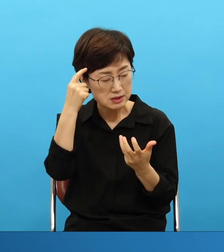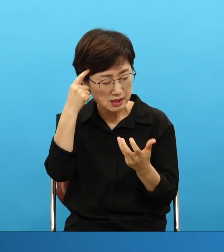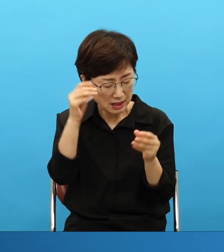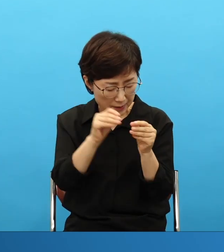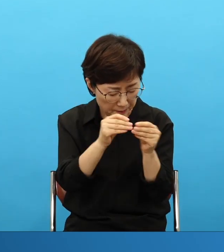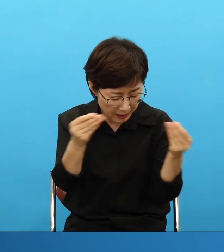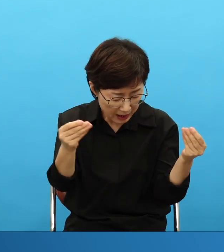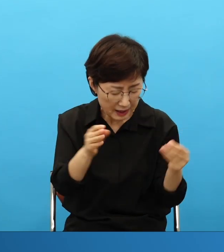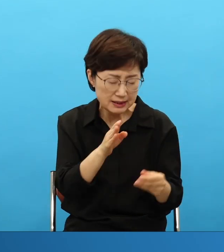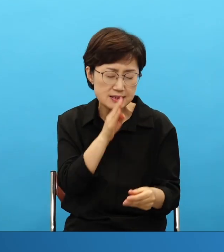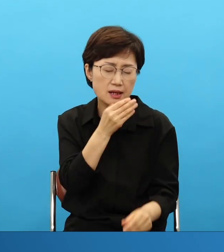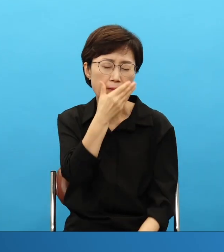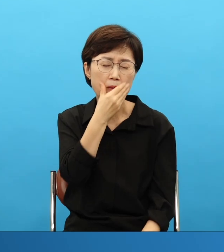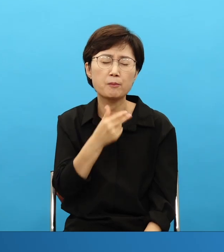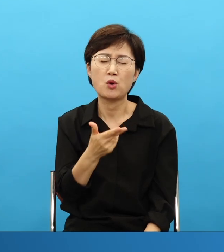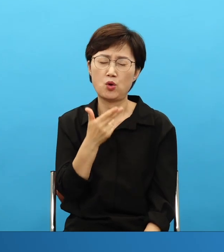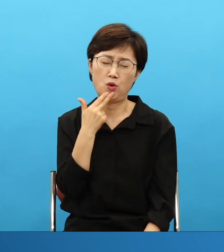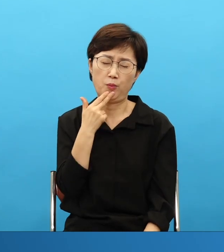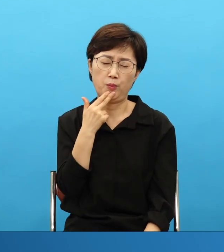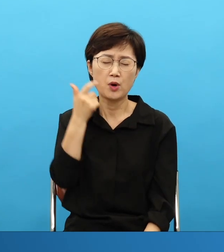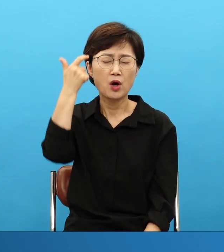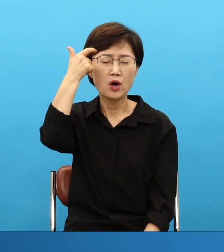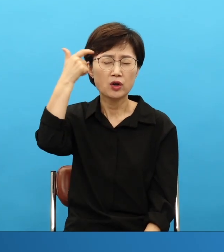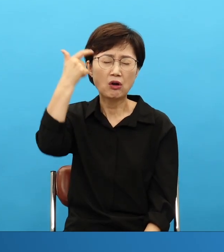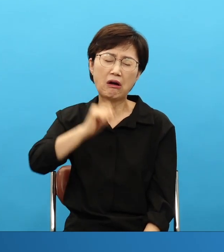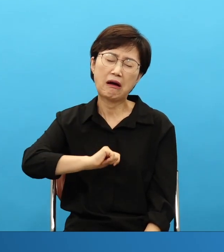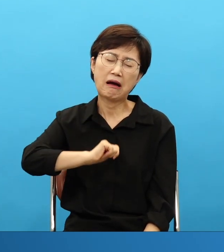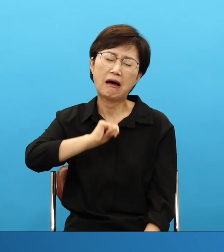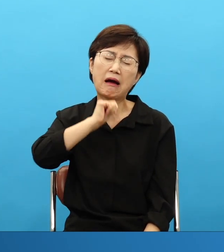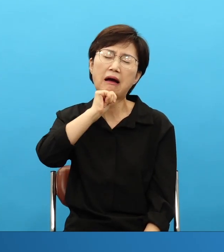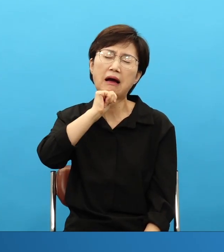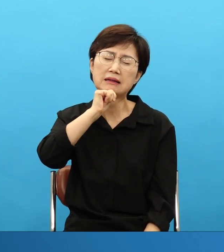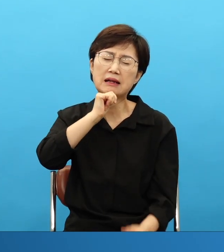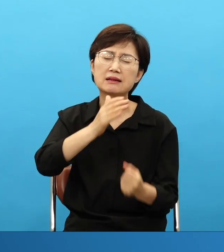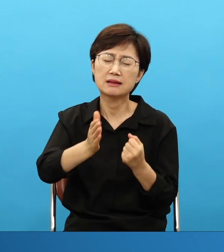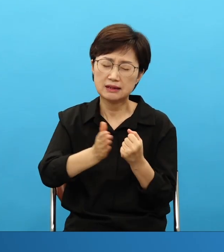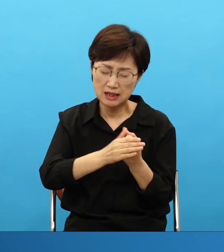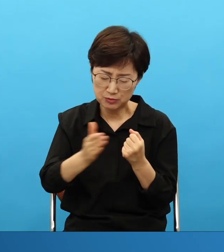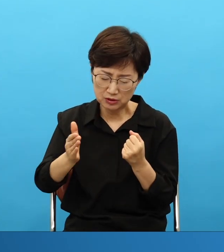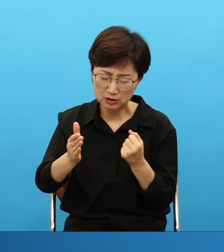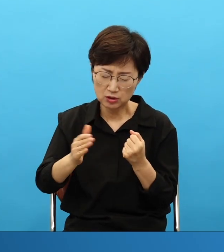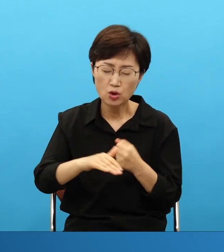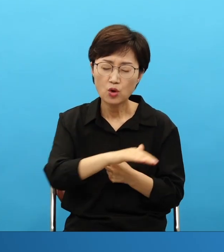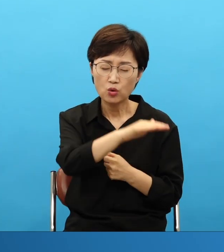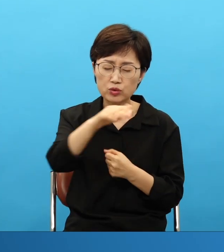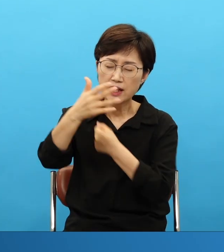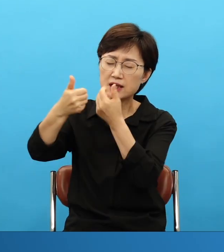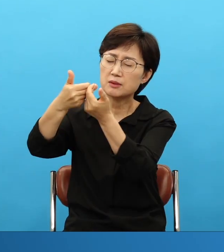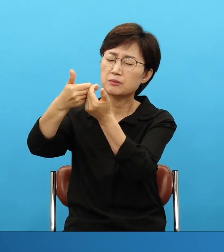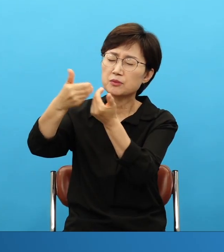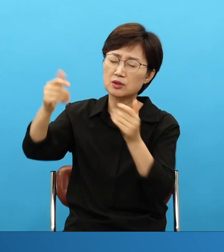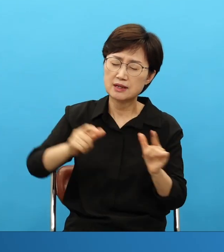하 떠 수밖에 없던를 그리스도 복음 안으로 불러주신를